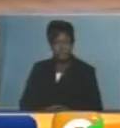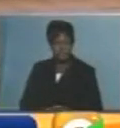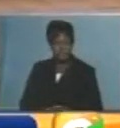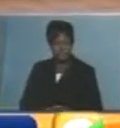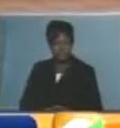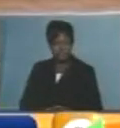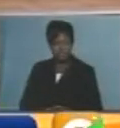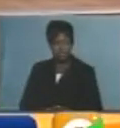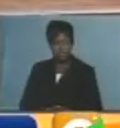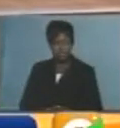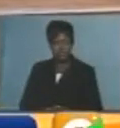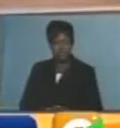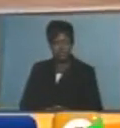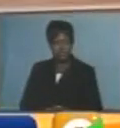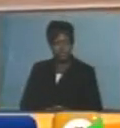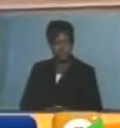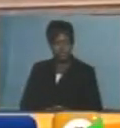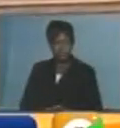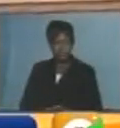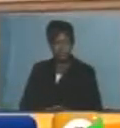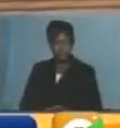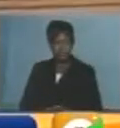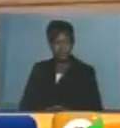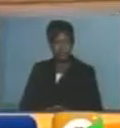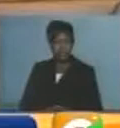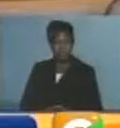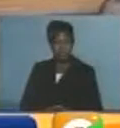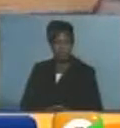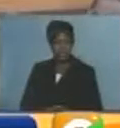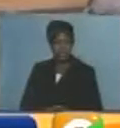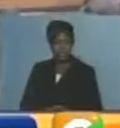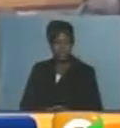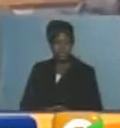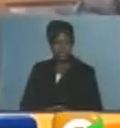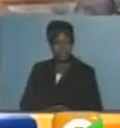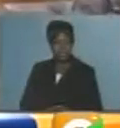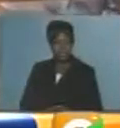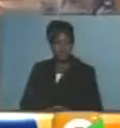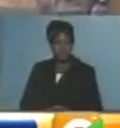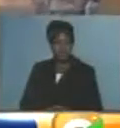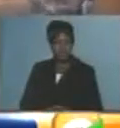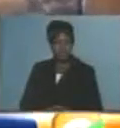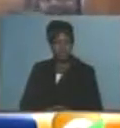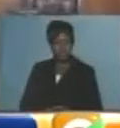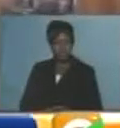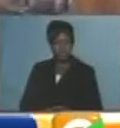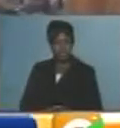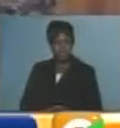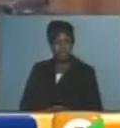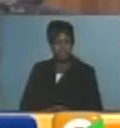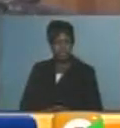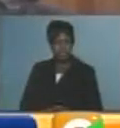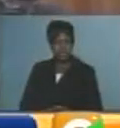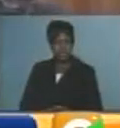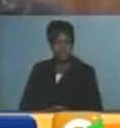hili liliwasilishwa baada ya muda unaostahili kukamilika na kwani zoezi litakalohusisha mashirika mengine yasiyowahusika